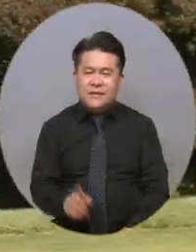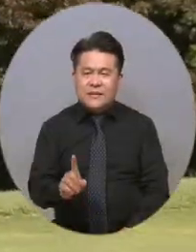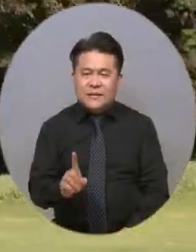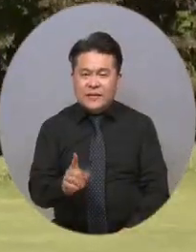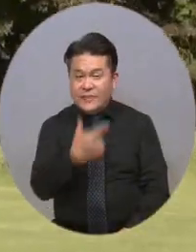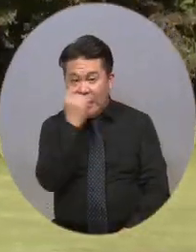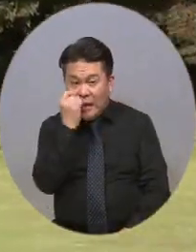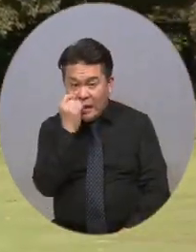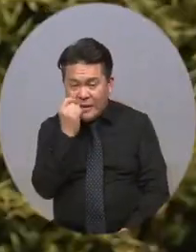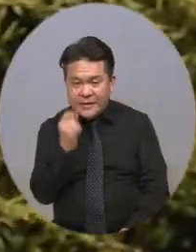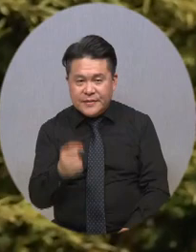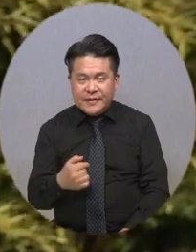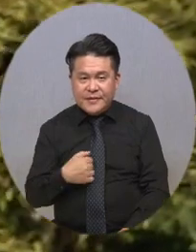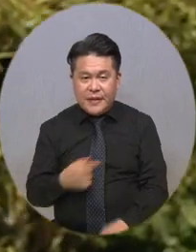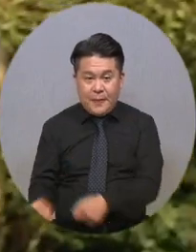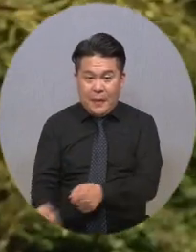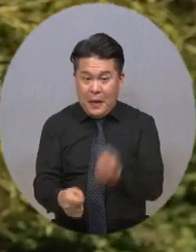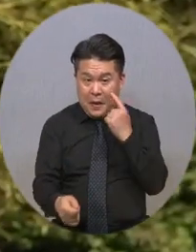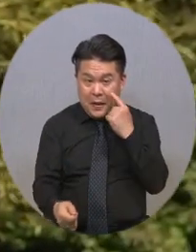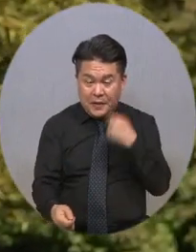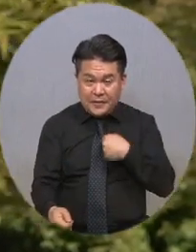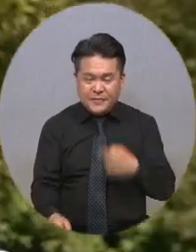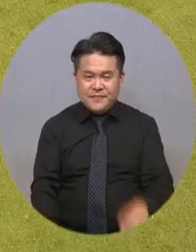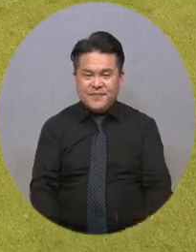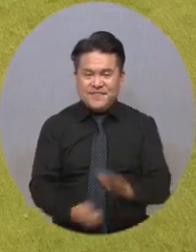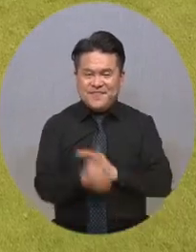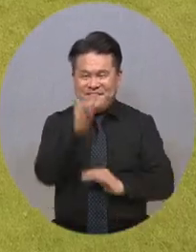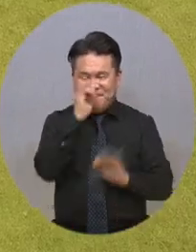저 보기펏 해볼게요. 네, 아직 희망 있습니다. 네.